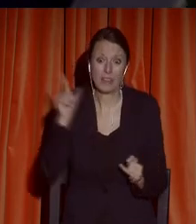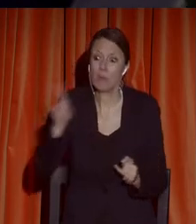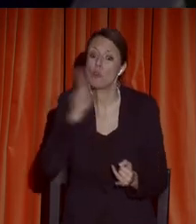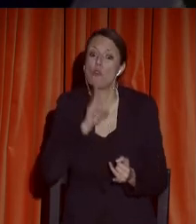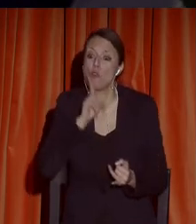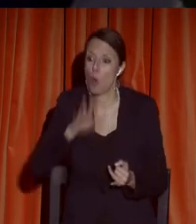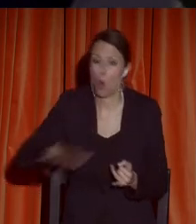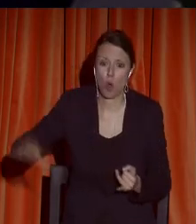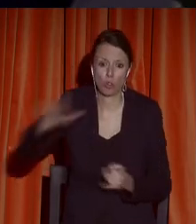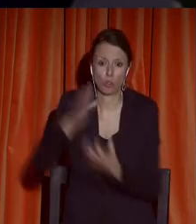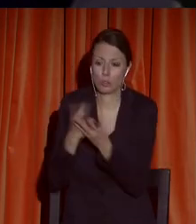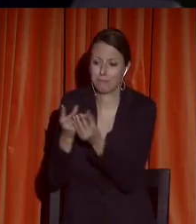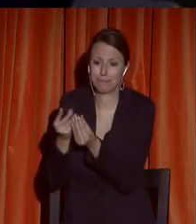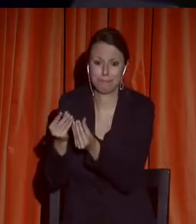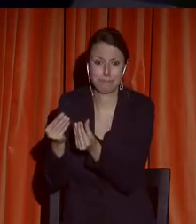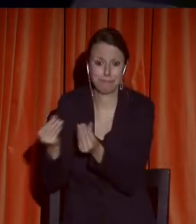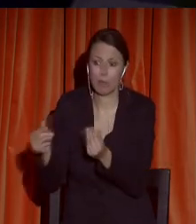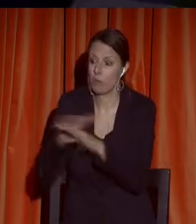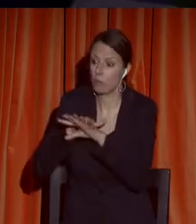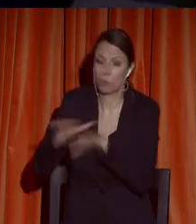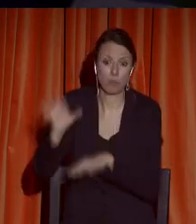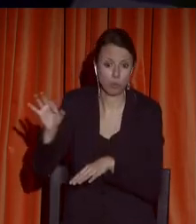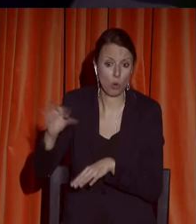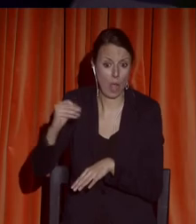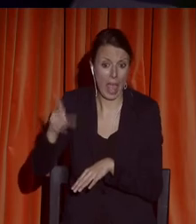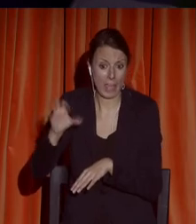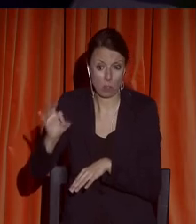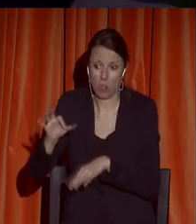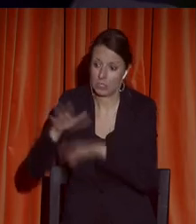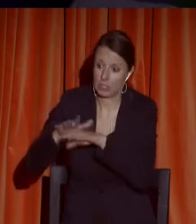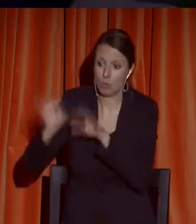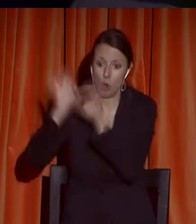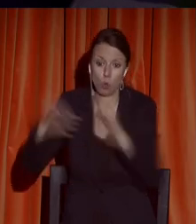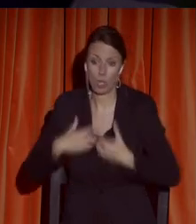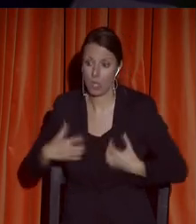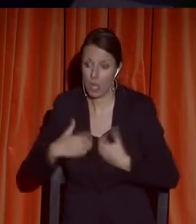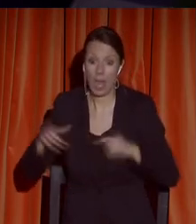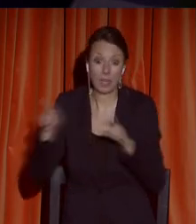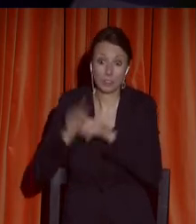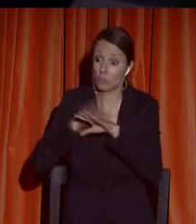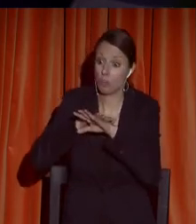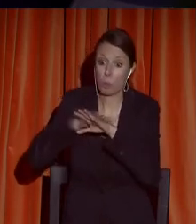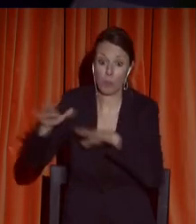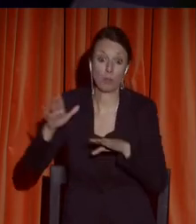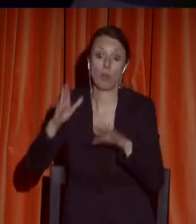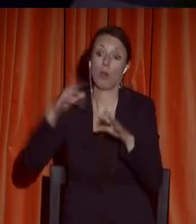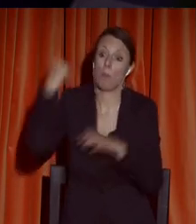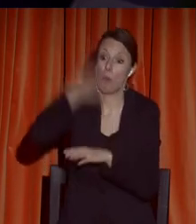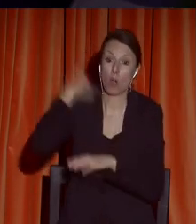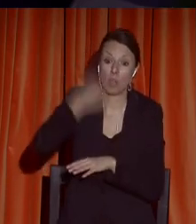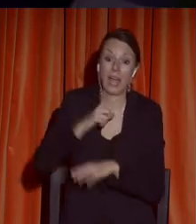topi, co wpływa na tamtejszy ekosystem, ale wpływa także na uwarunkowania pogodowe w Azji